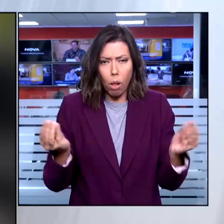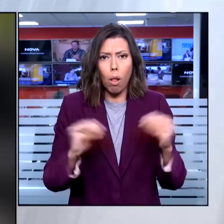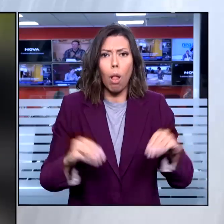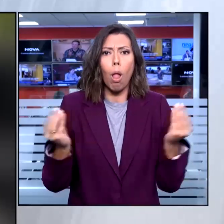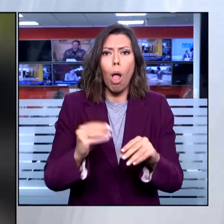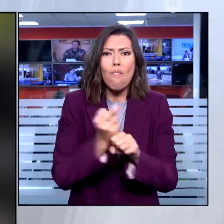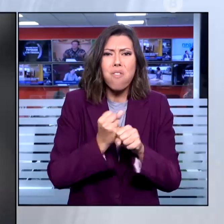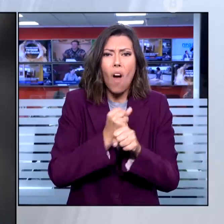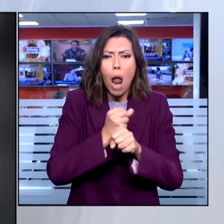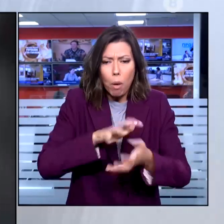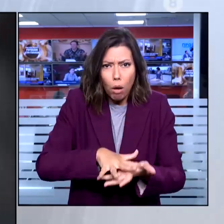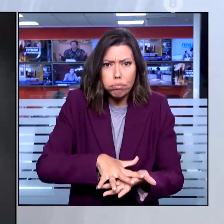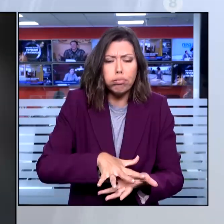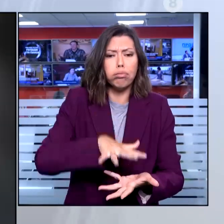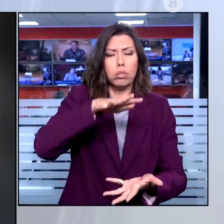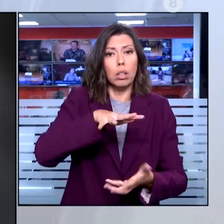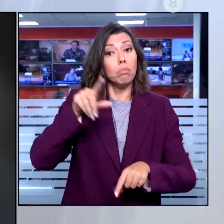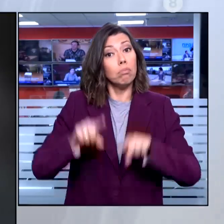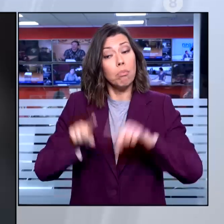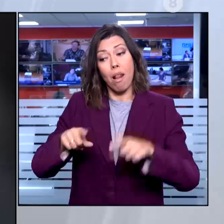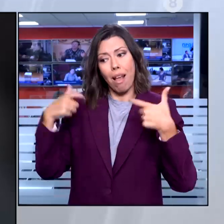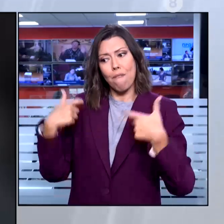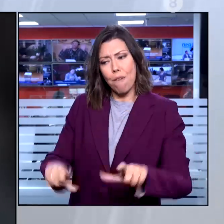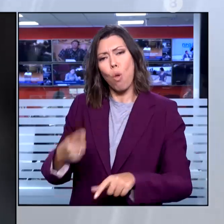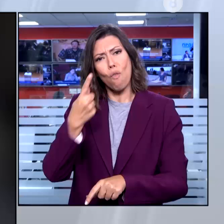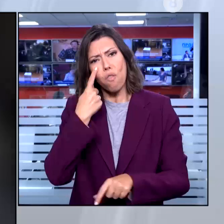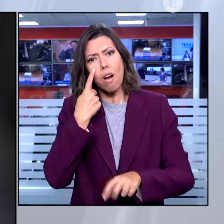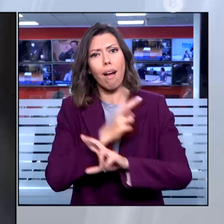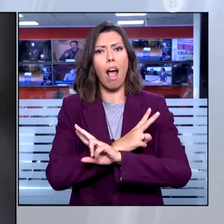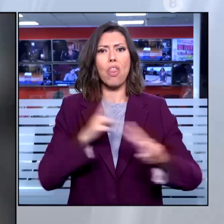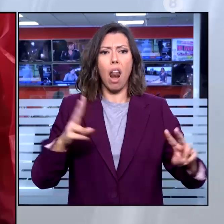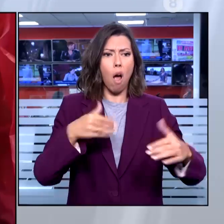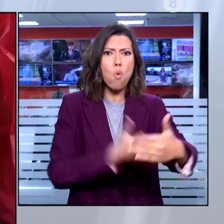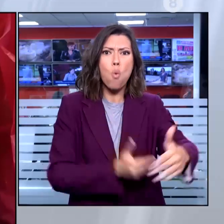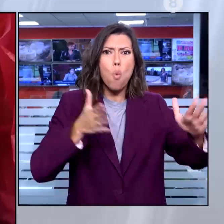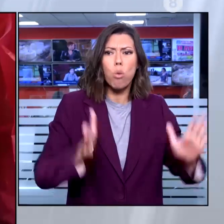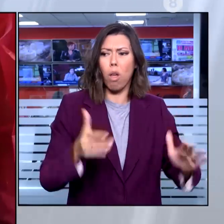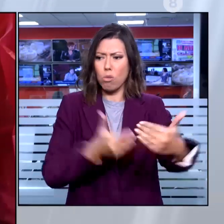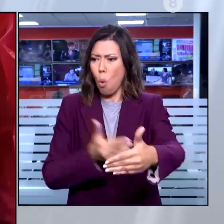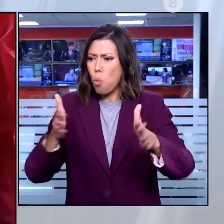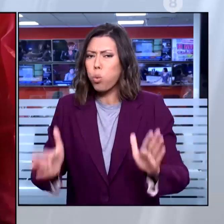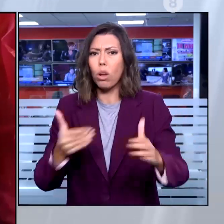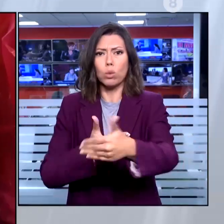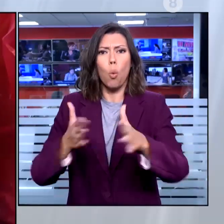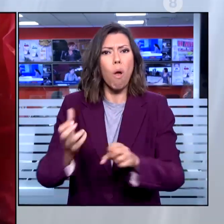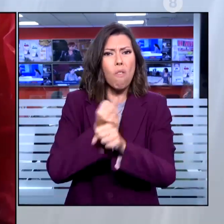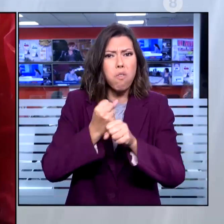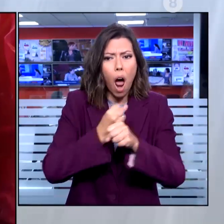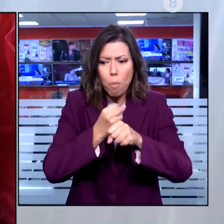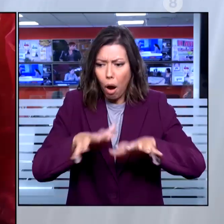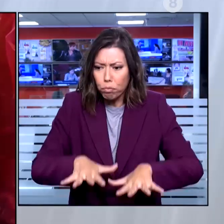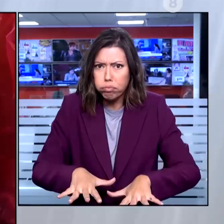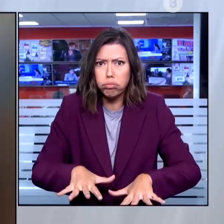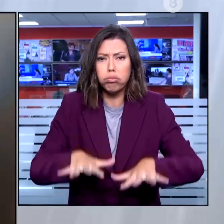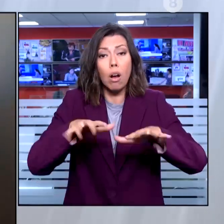Σε κάποια από τα βίντεο ντοκουμέντο φαίνονται μέλη του κυκλώματος να κουβαλούν 2-2 τις κούτες, μέσα στα οποία στίβαζαν ακόμη και φάρμακα που